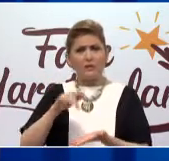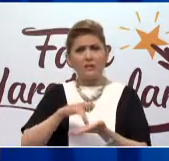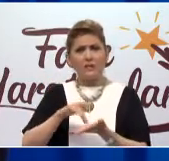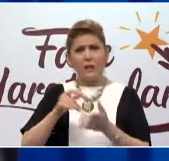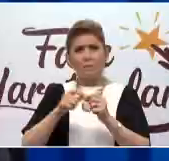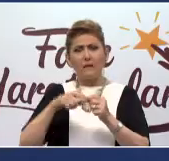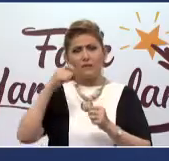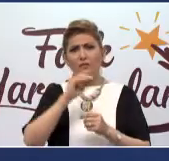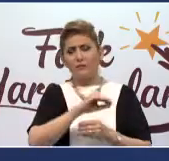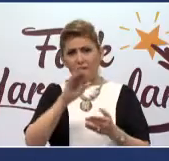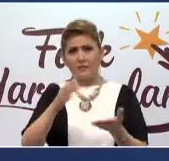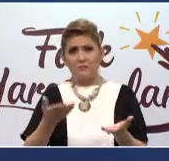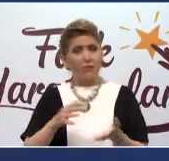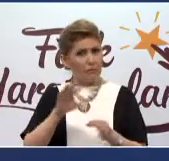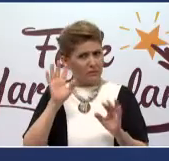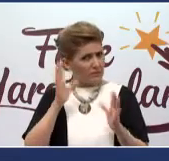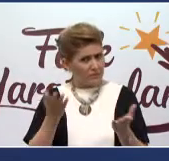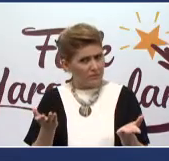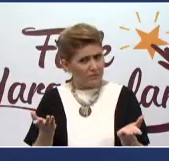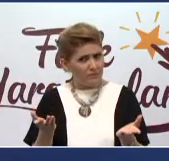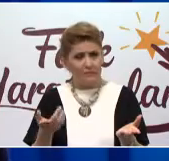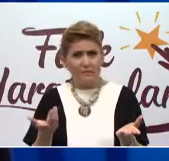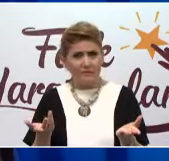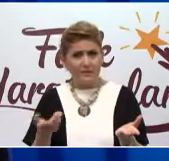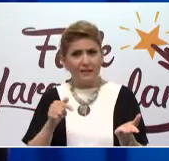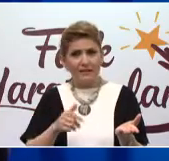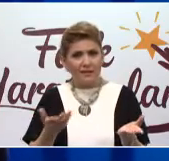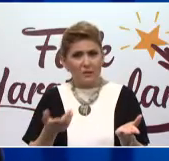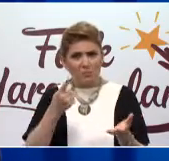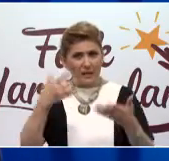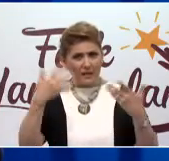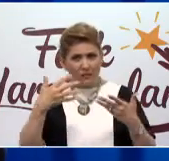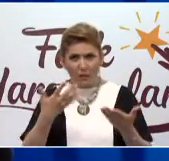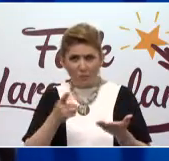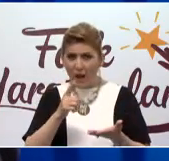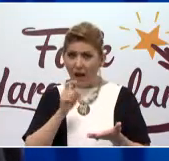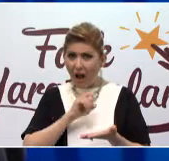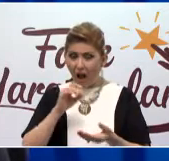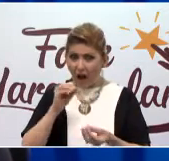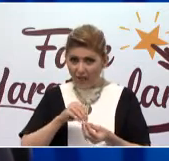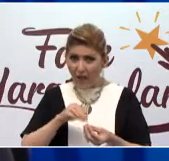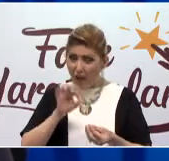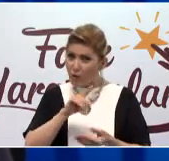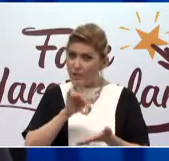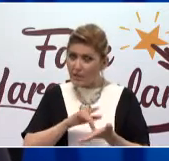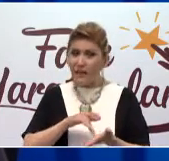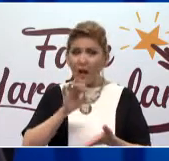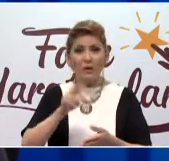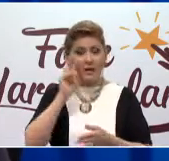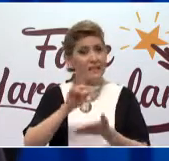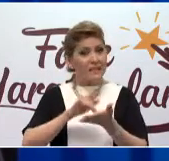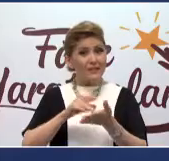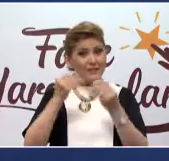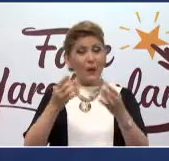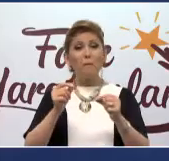gösteriyoruz ekranlarda. Şaşırdı adam nasıl yani dedi. İşte evet. Yani bir televizyon kanalı hata yaptığı zaman hem ona ceza hem de izleyenlere ceza